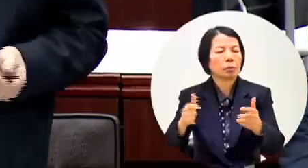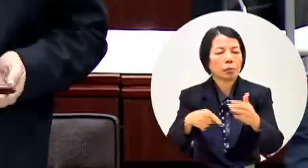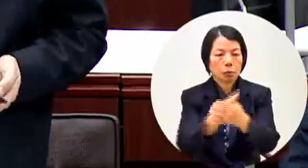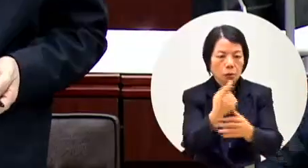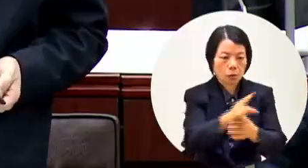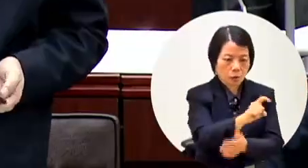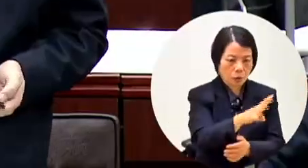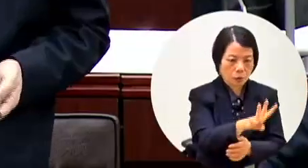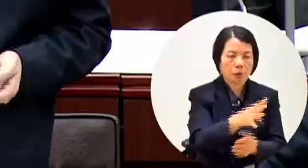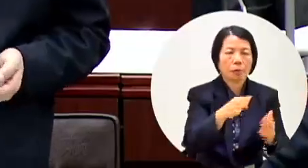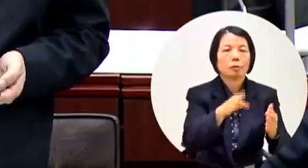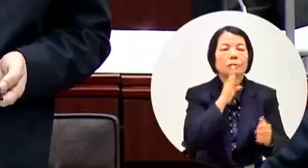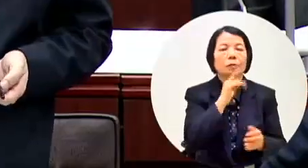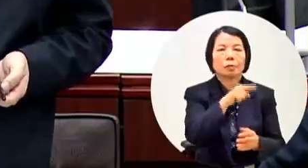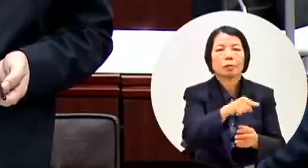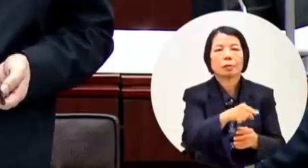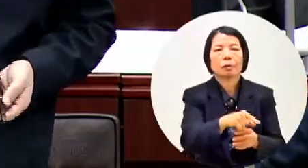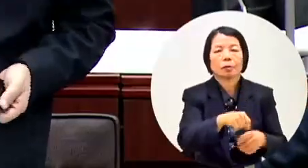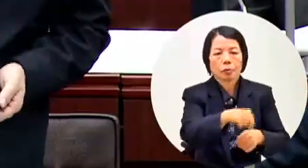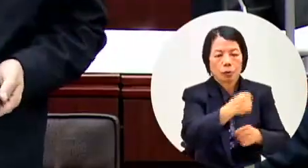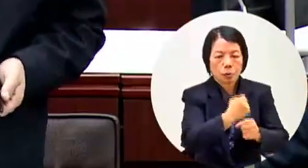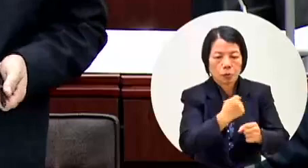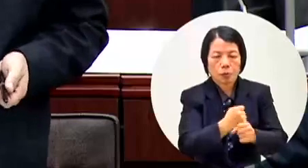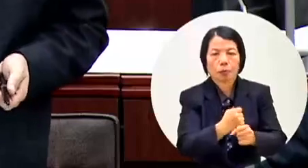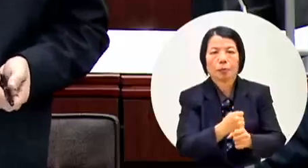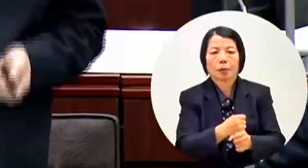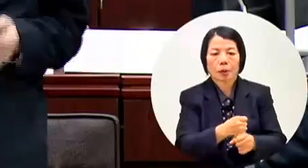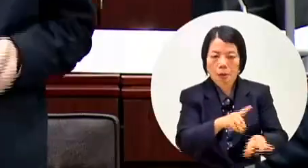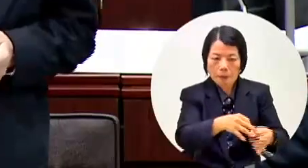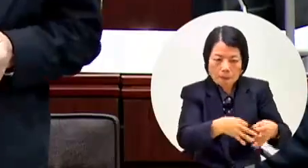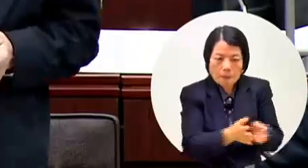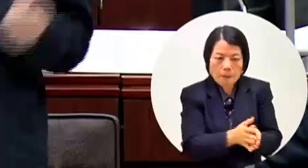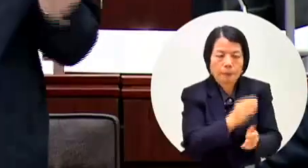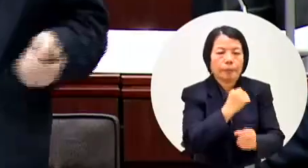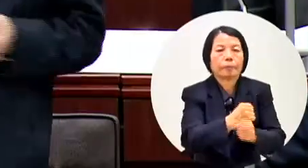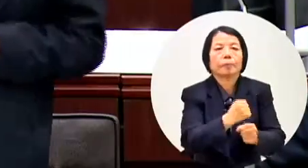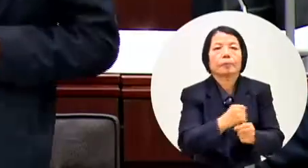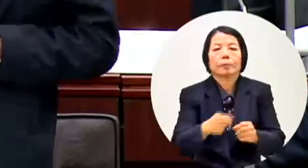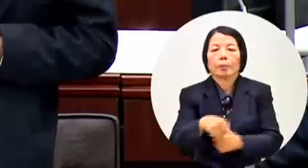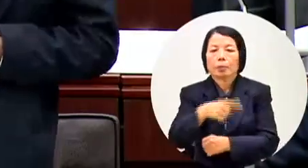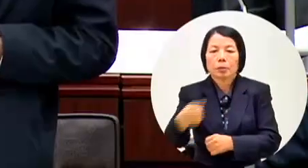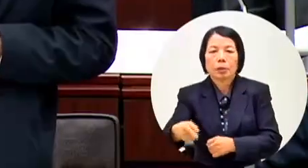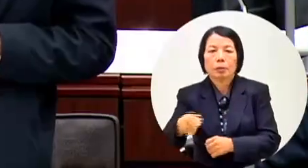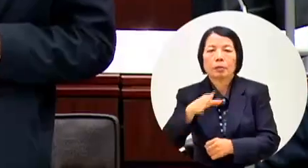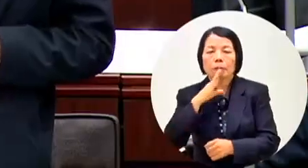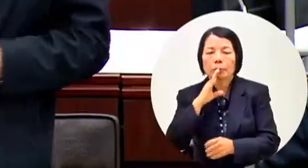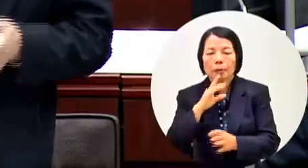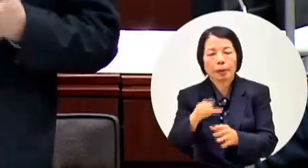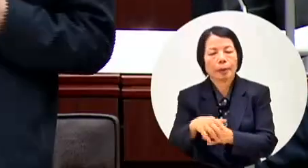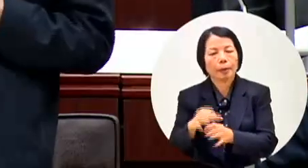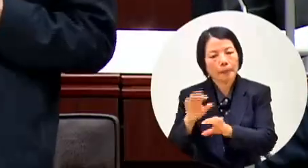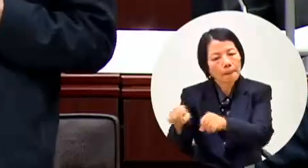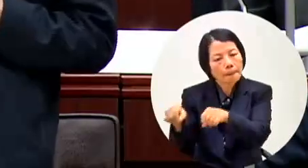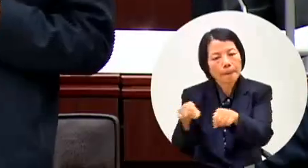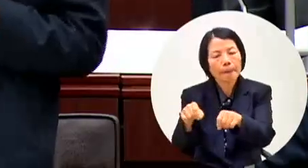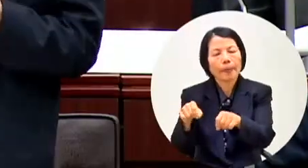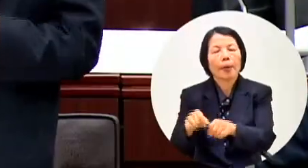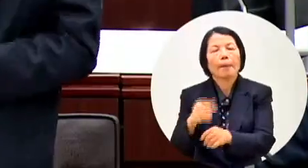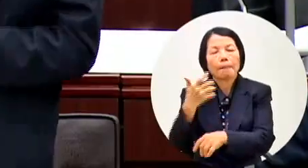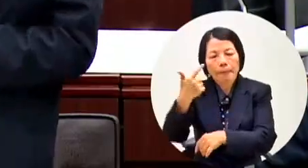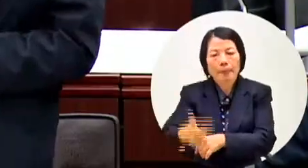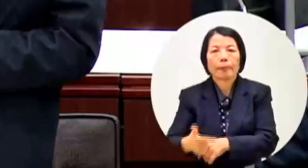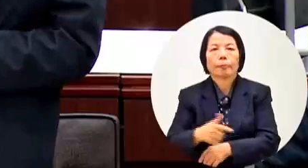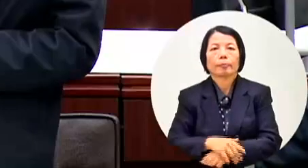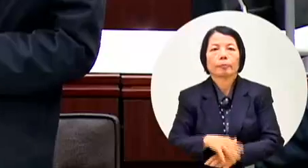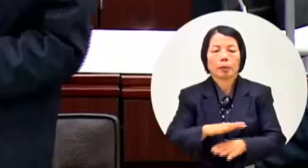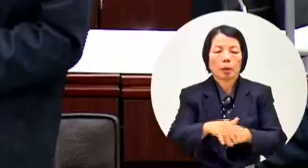那 MOU 这一部分可能要时间开始执行，不管怎么样，这算是一个好的开始，总让我们市政府跟